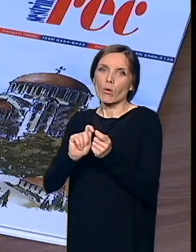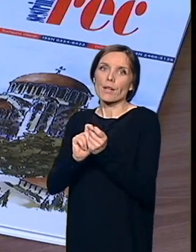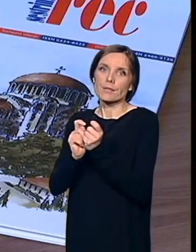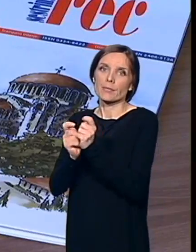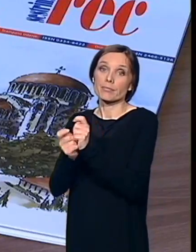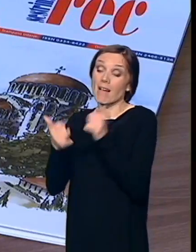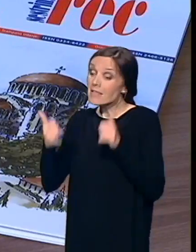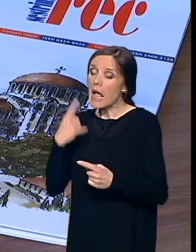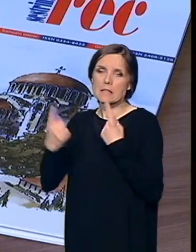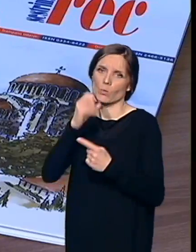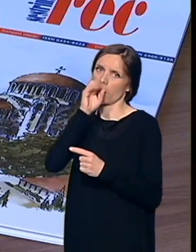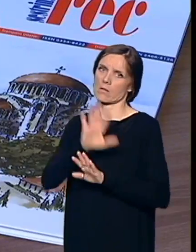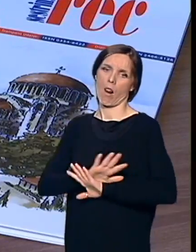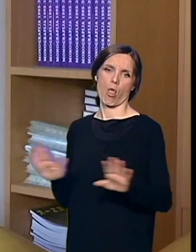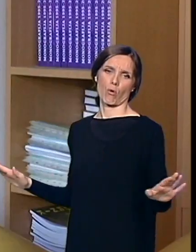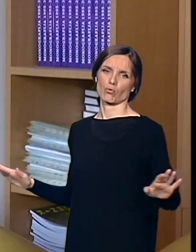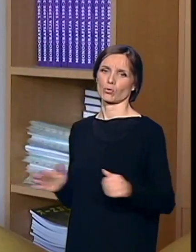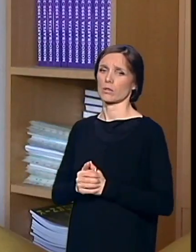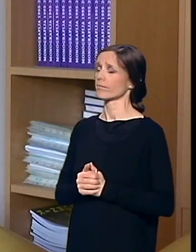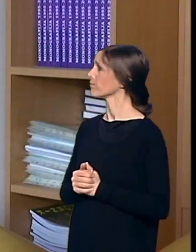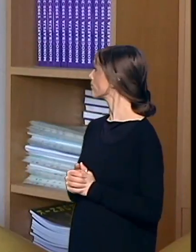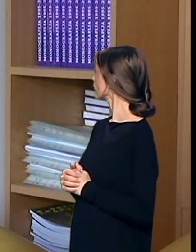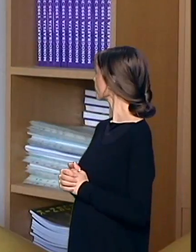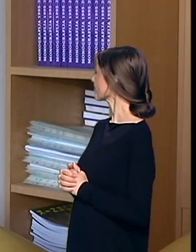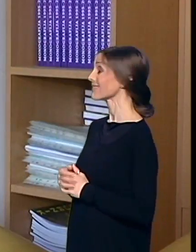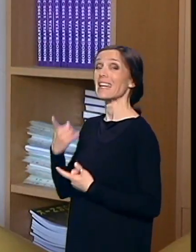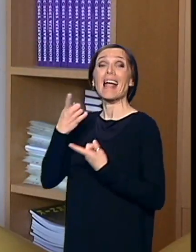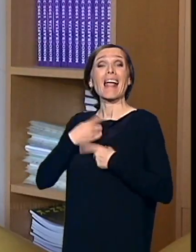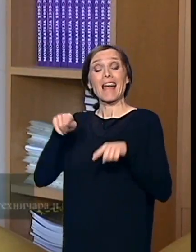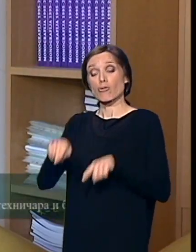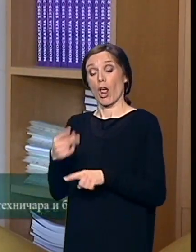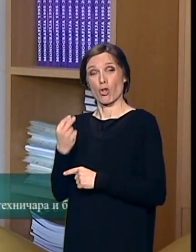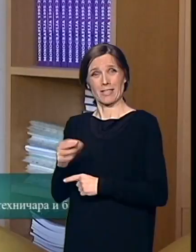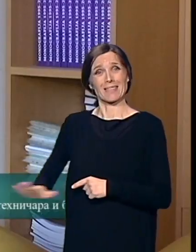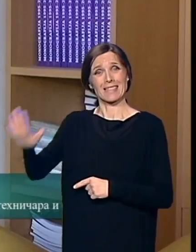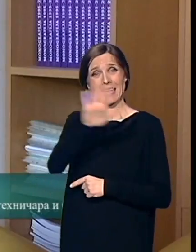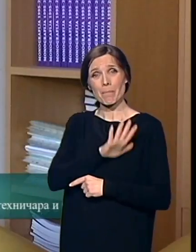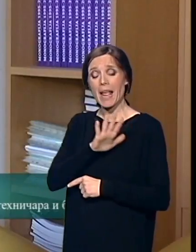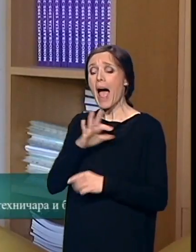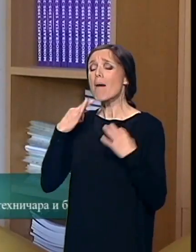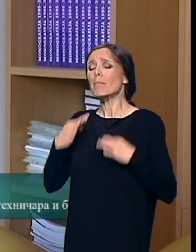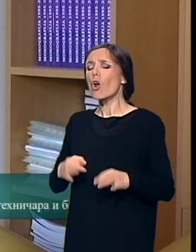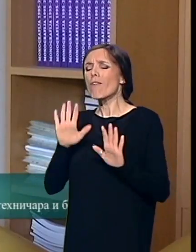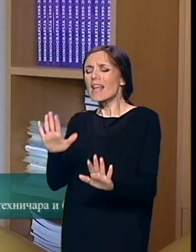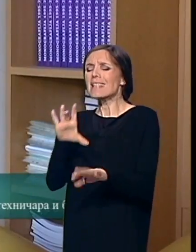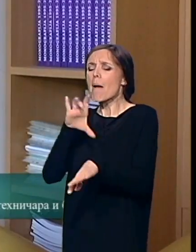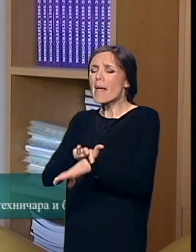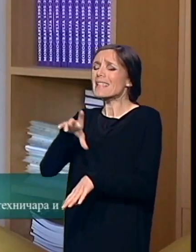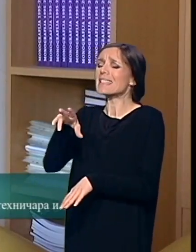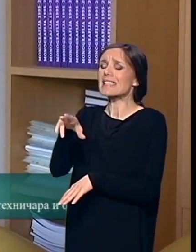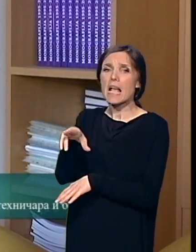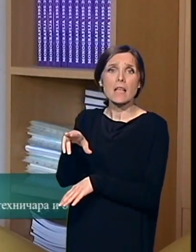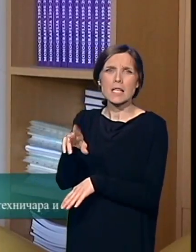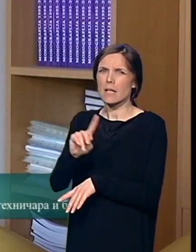Nažalost, u našoj zemlji profesija medicinske sestre još uvek nije regulisana. Šta bi to značilo? A